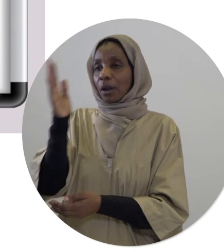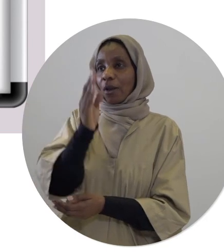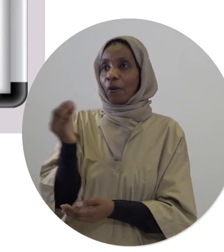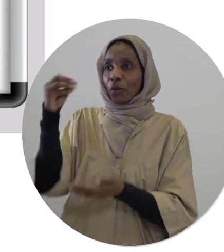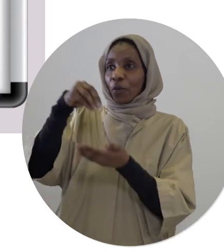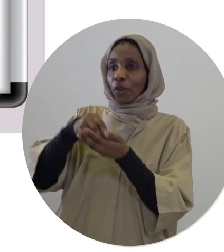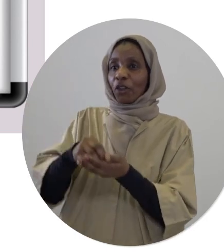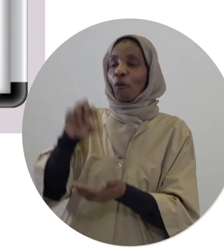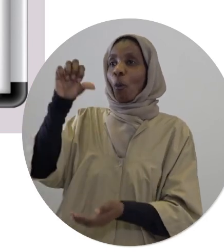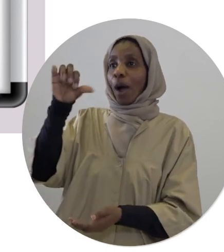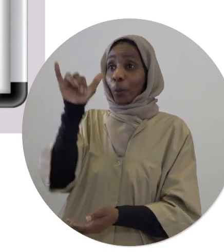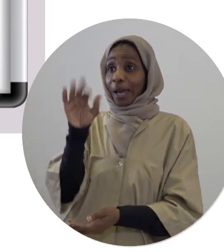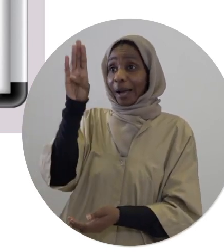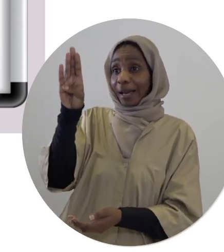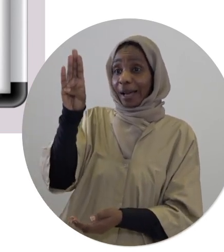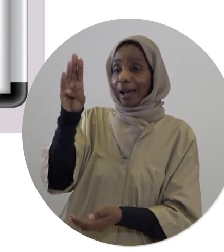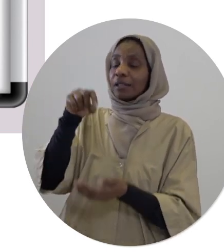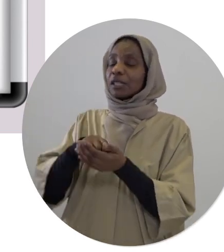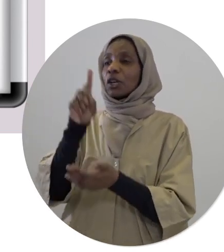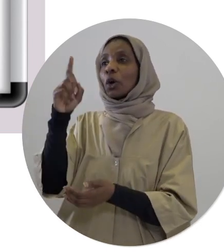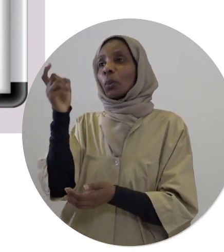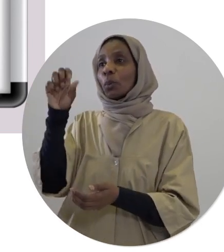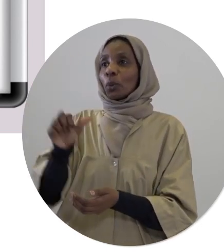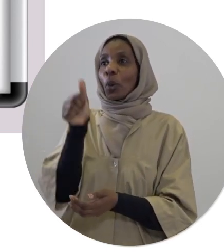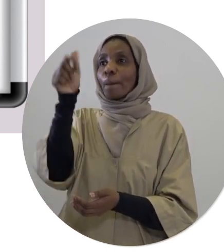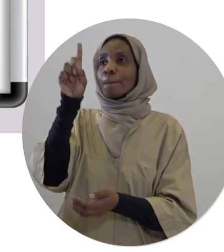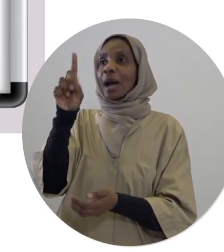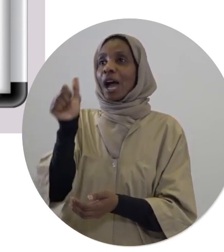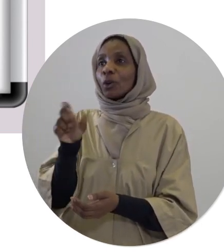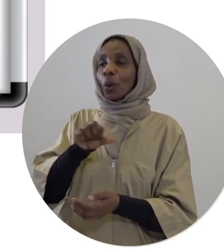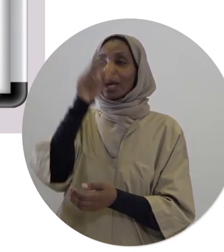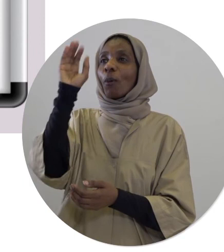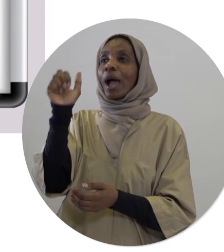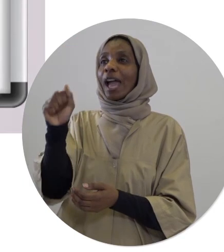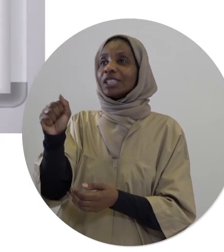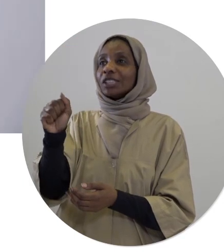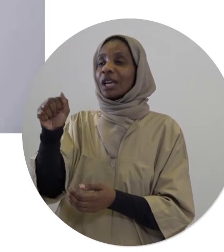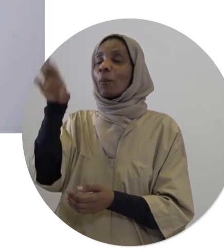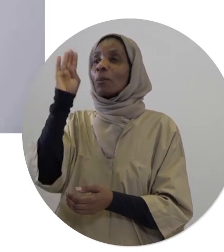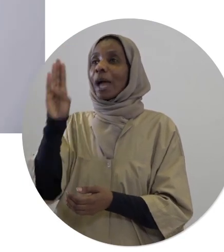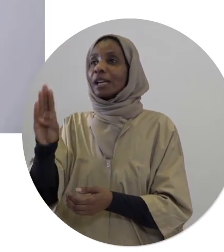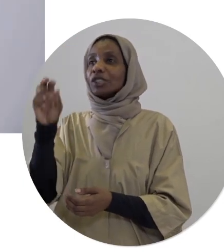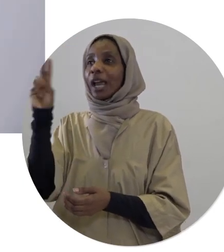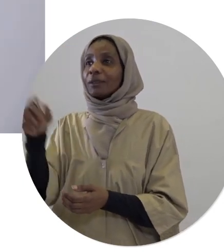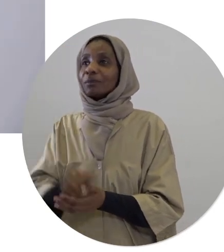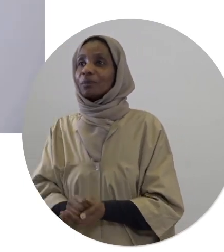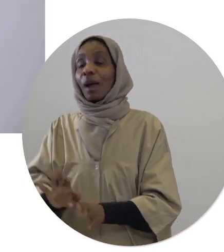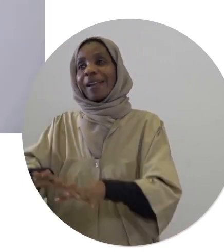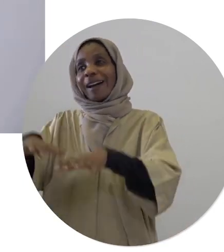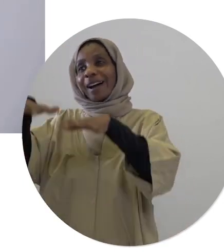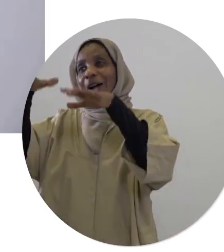أضفنا واو ياء كاف بروبانويك وهو حمض كربوكسيلي. هذا وقد وصلنا